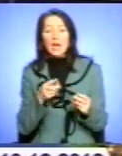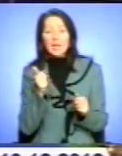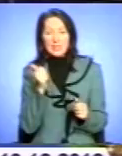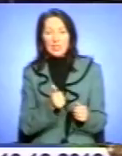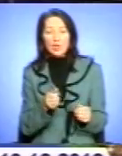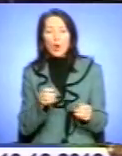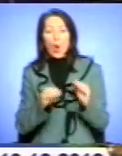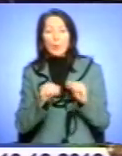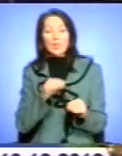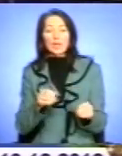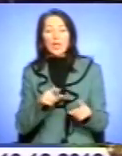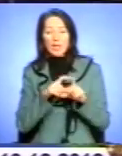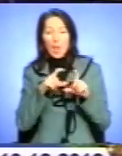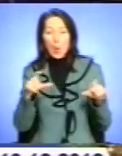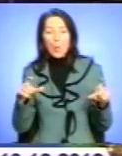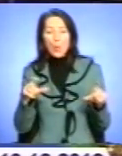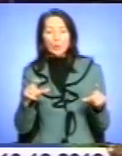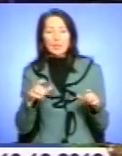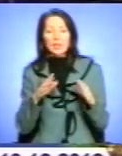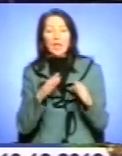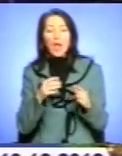регіонах. Таких має бути 3,5 тисячі.